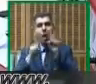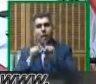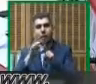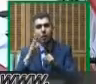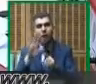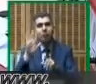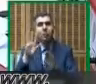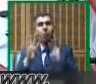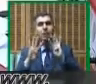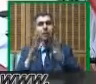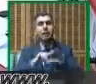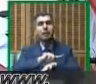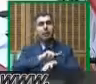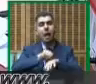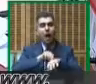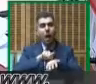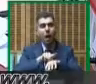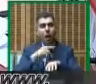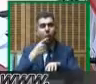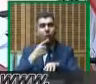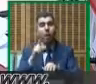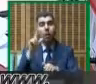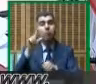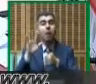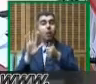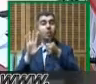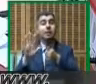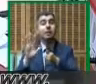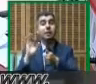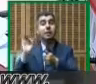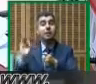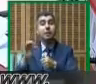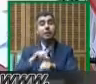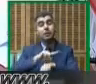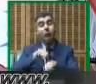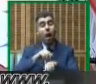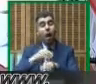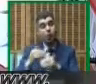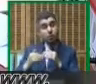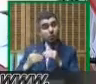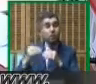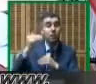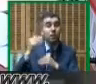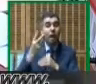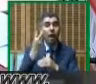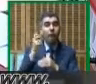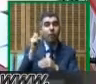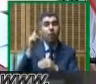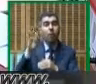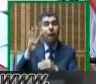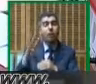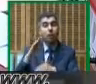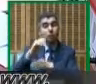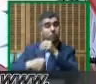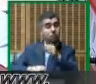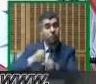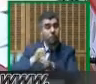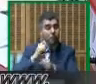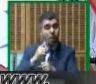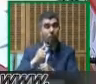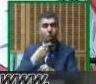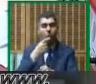2013 تجاوز الأمر 160 ساعة أو كان في حدود 160 ساعة. ثانيا ايضا في